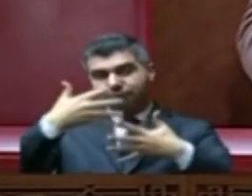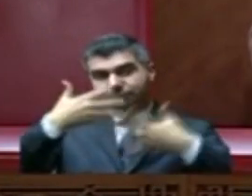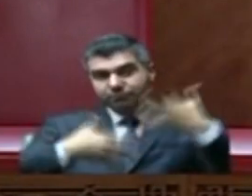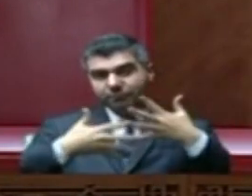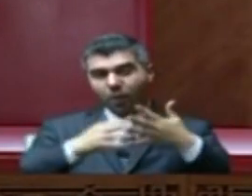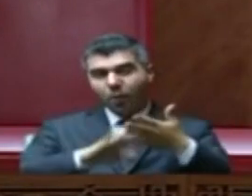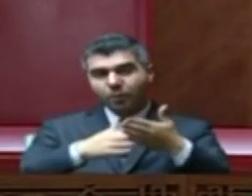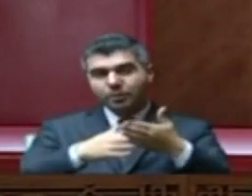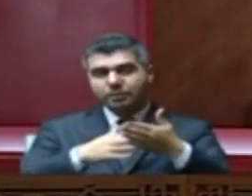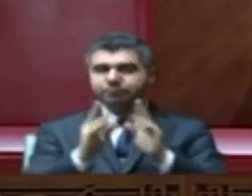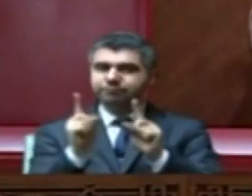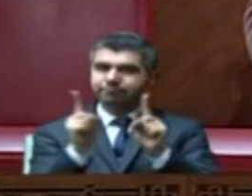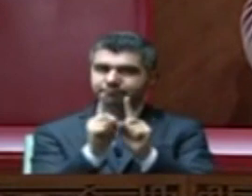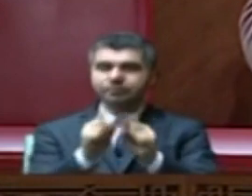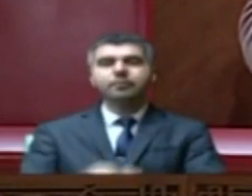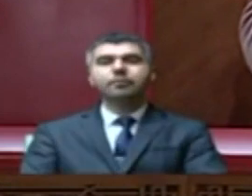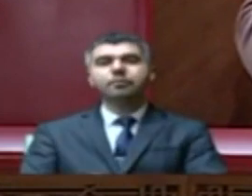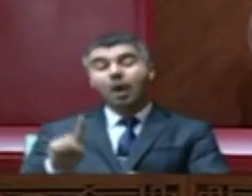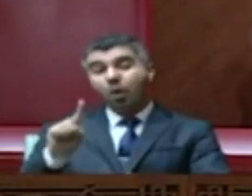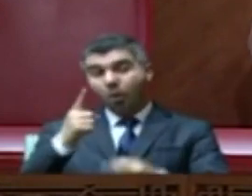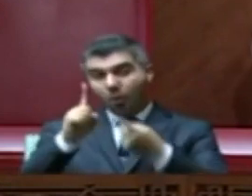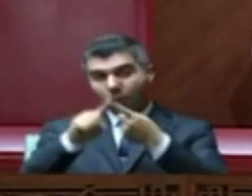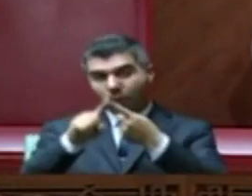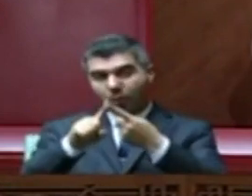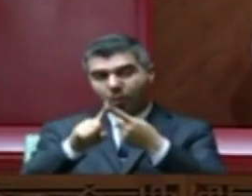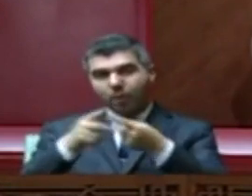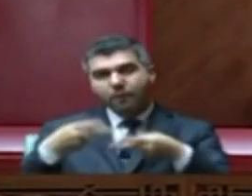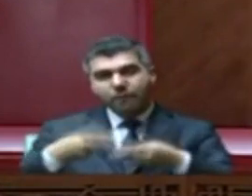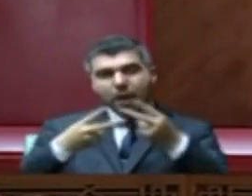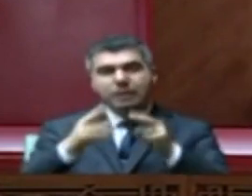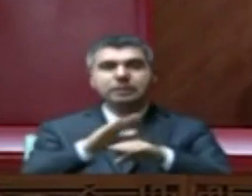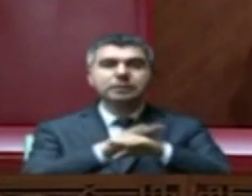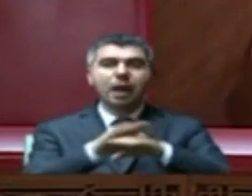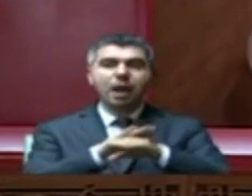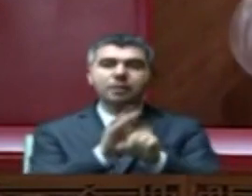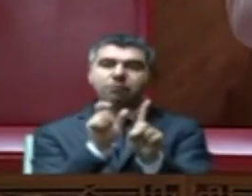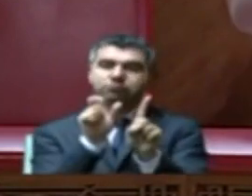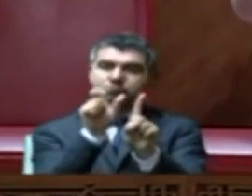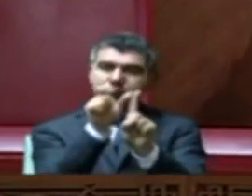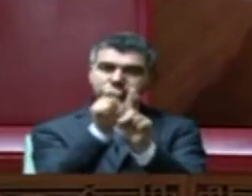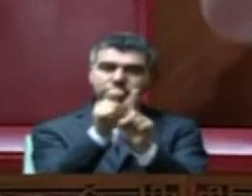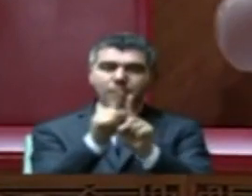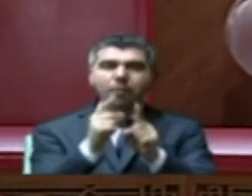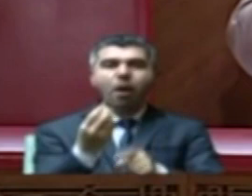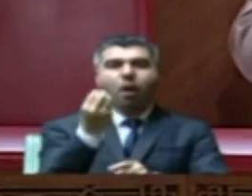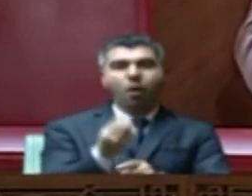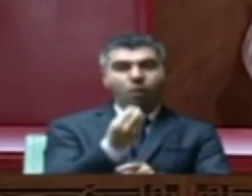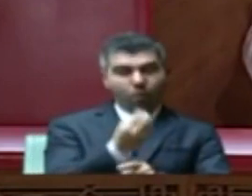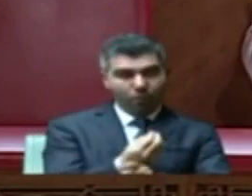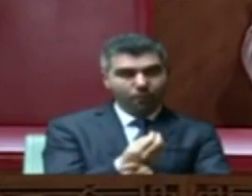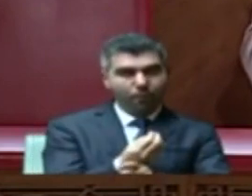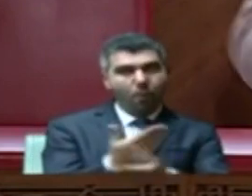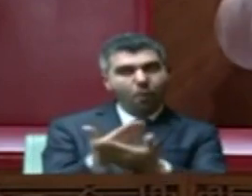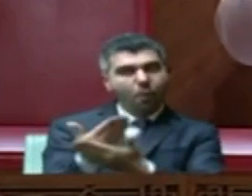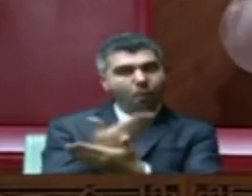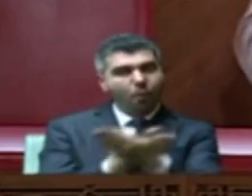نقول لكم بأنه أولا أطلقنا سياسة عمومية لحماية الطفولة بناء على التقييم